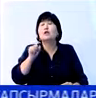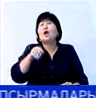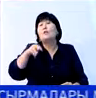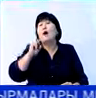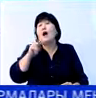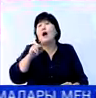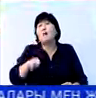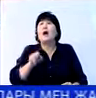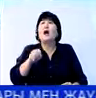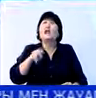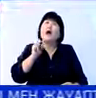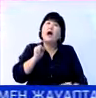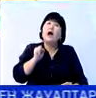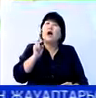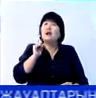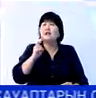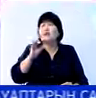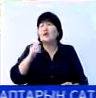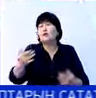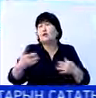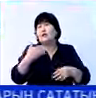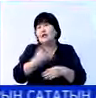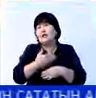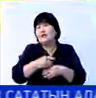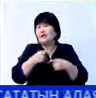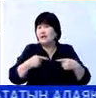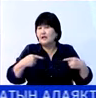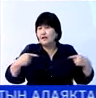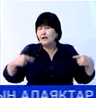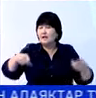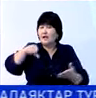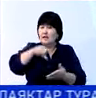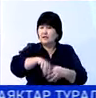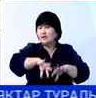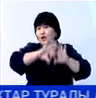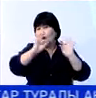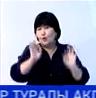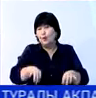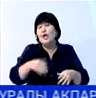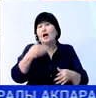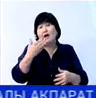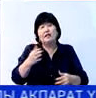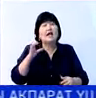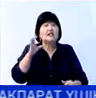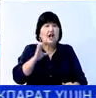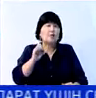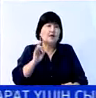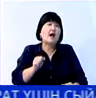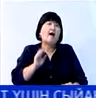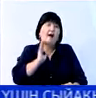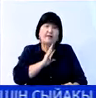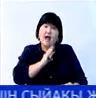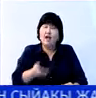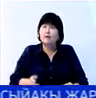Мақпал, Ақан сері Ақтоқты драмасындағы дәмелі рөлдерін шыңына, шегіне жеткізіп ойнаған да Сәбира ана.